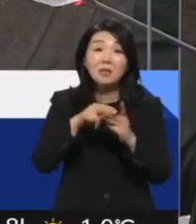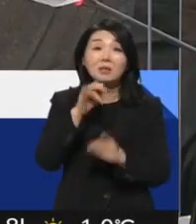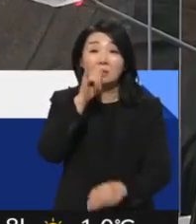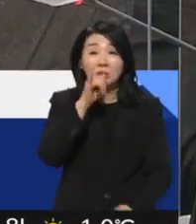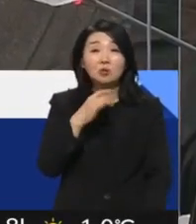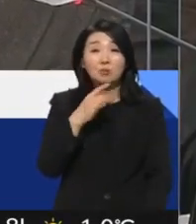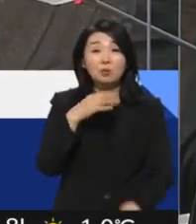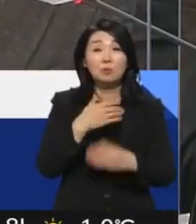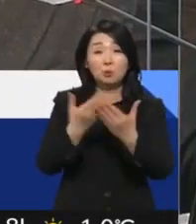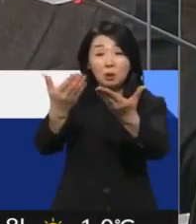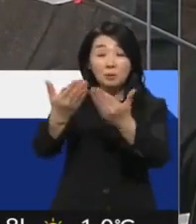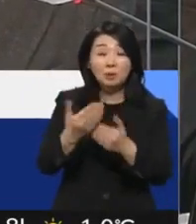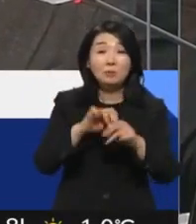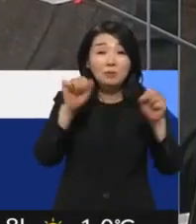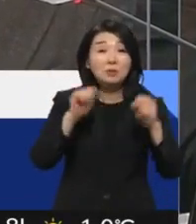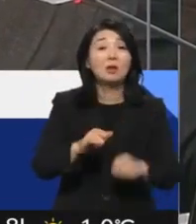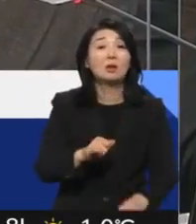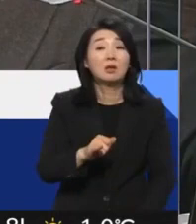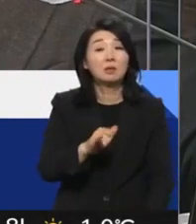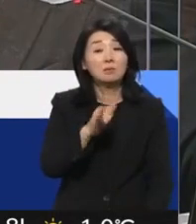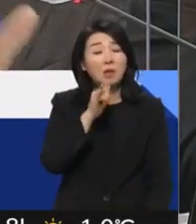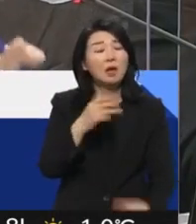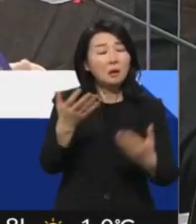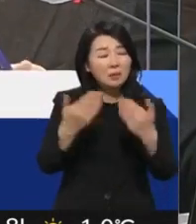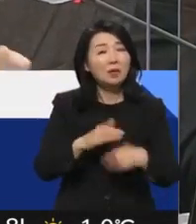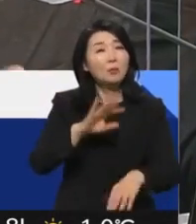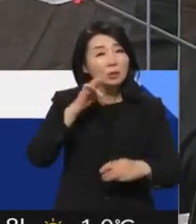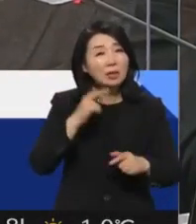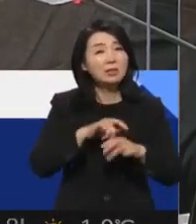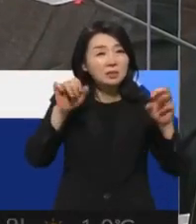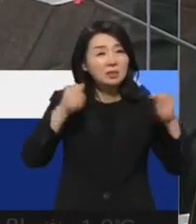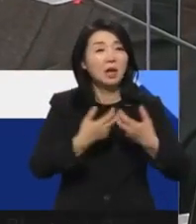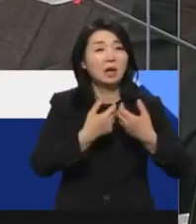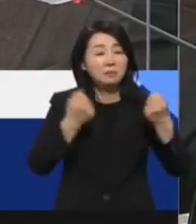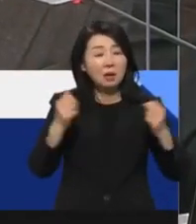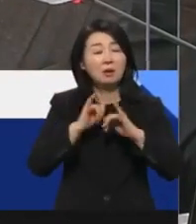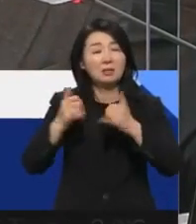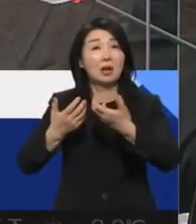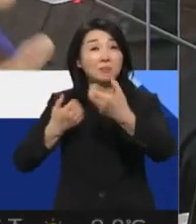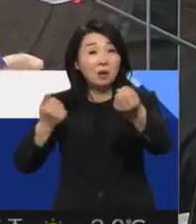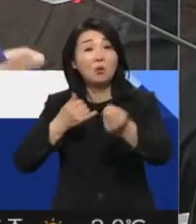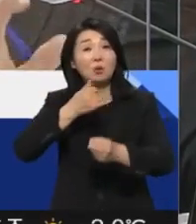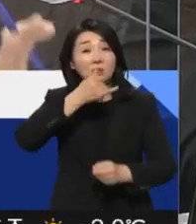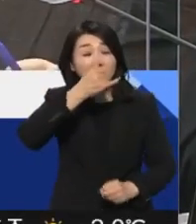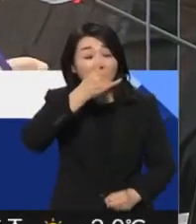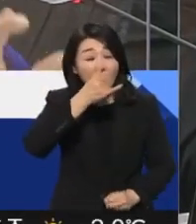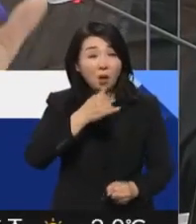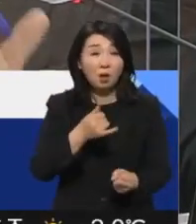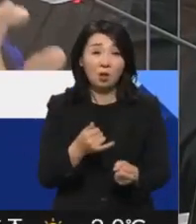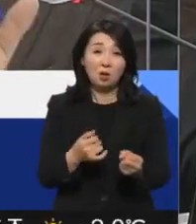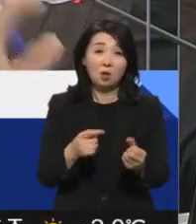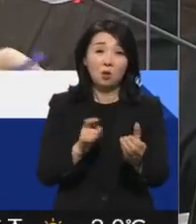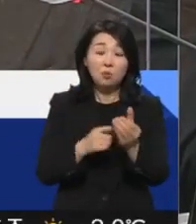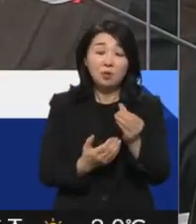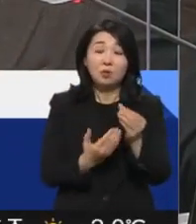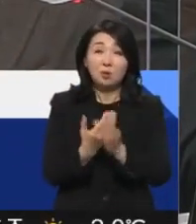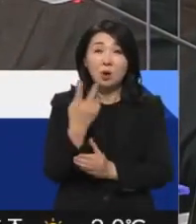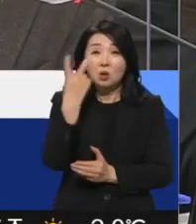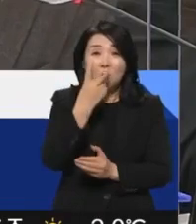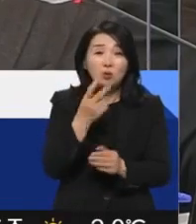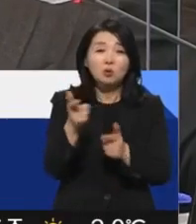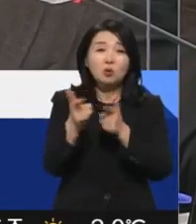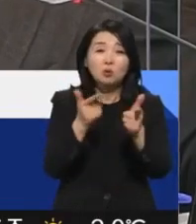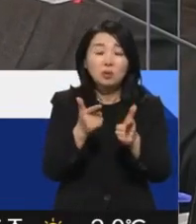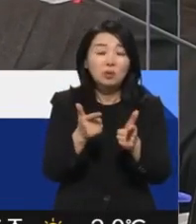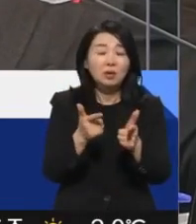저희 다 받아볼 수 있는 시스템이 구축돼 있습니다. 받아볼 수 있는 게 아니라 시스템 따로 사람 따로 있으면 위기관리 컨트롤타워로서 기능을 못하는 겁니다.